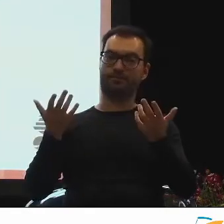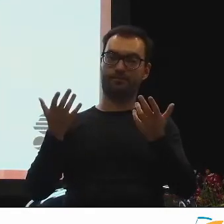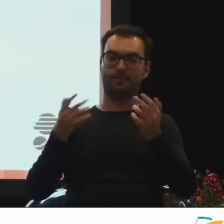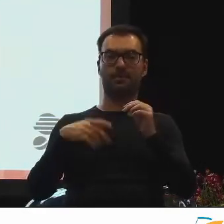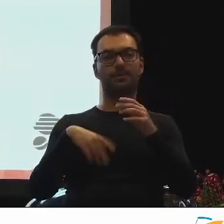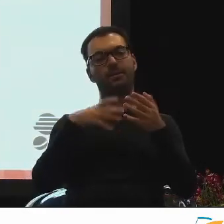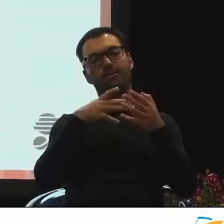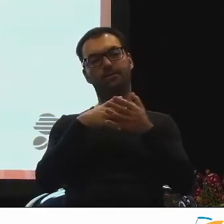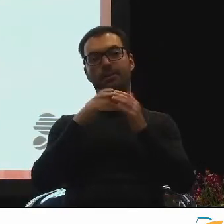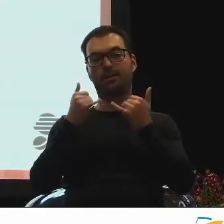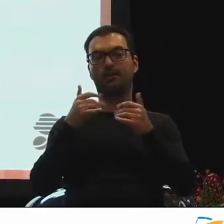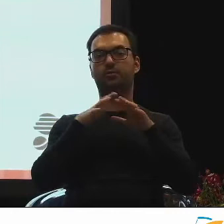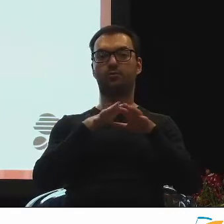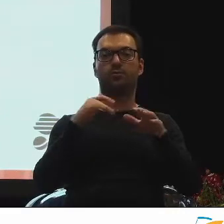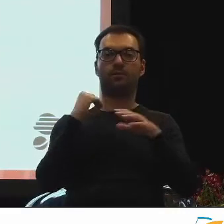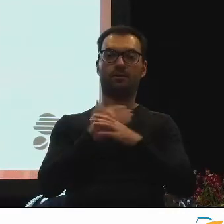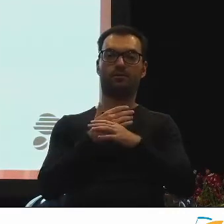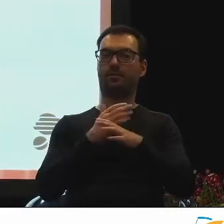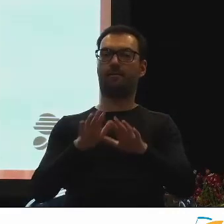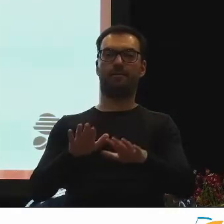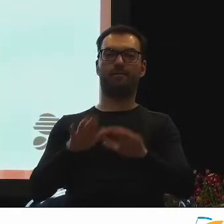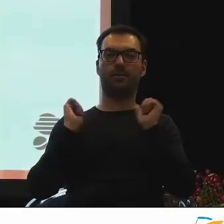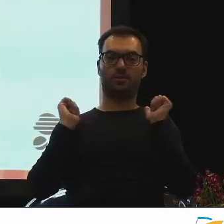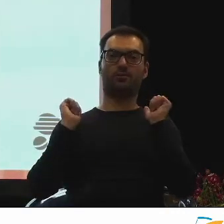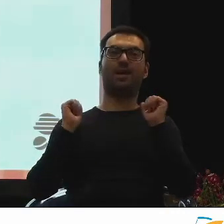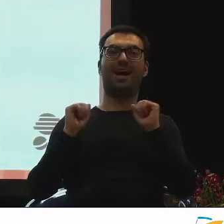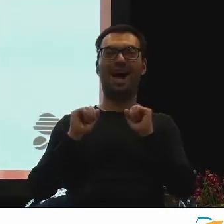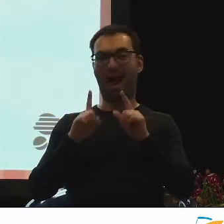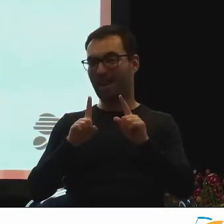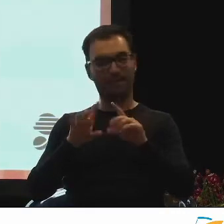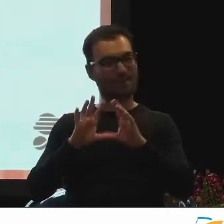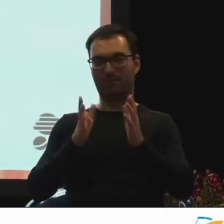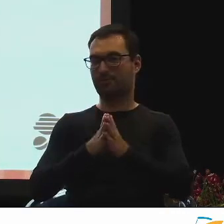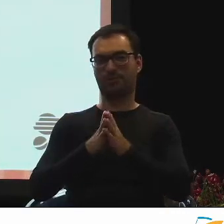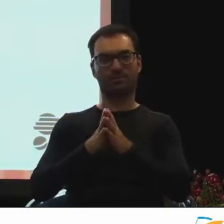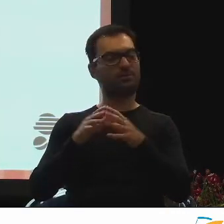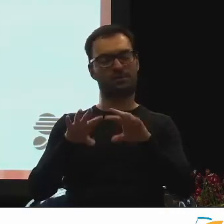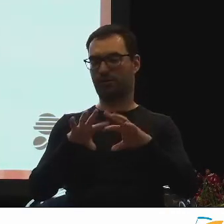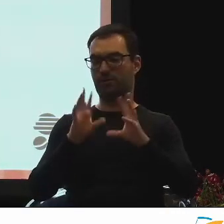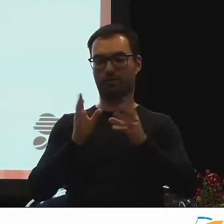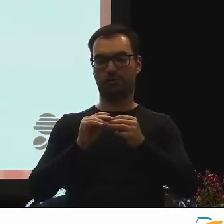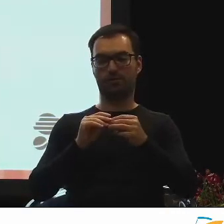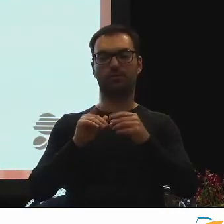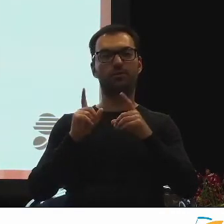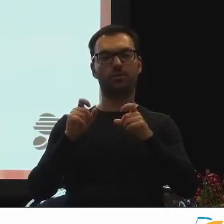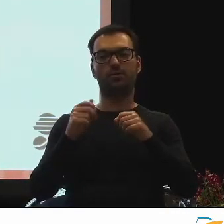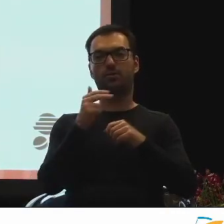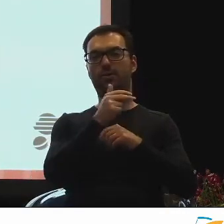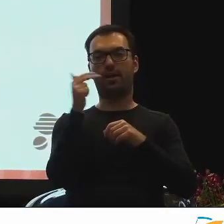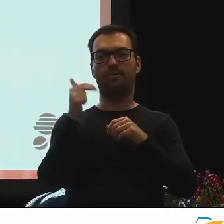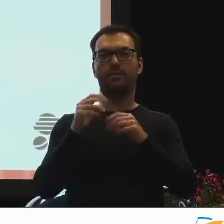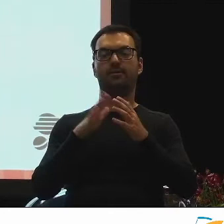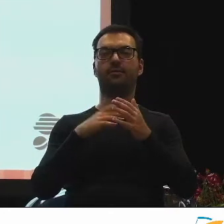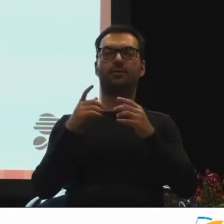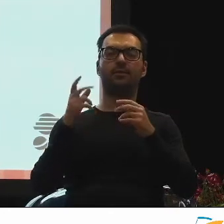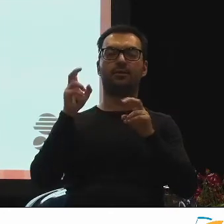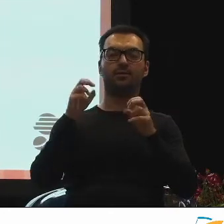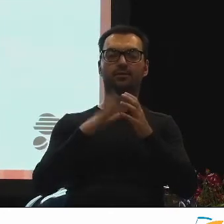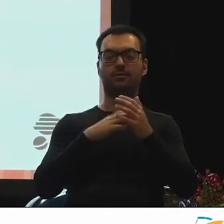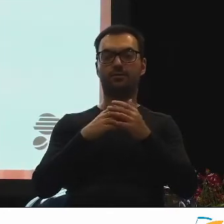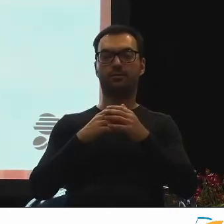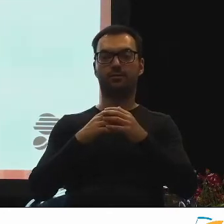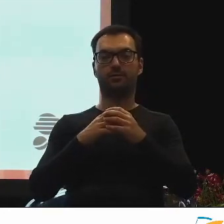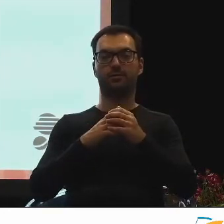Zweryfikowała w taki sposób, że wielu przedsiębiorców się wycofało, ale jednak nie wszyscy. zaczęły się pojawiać takie tematy, takie pojęcia